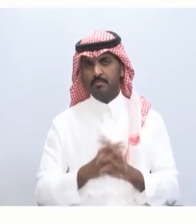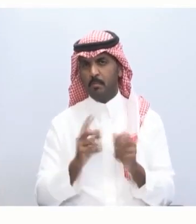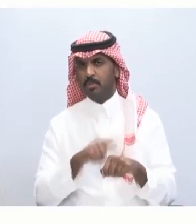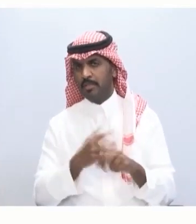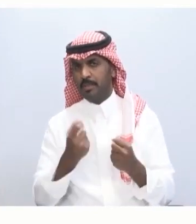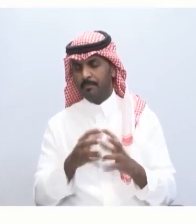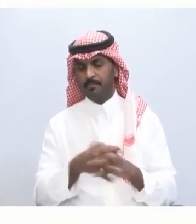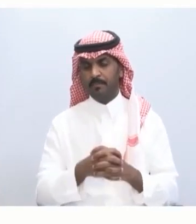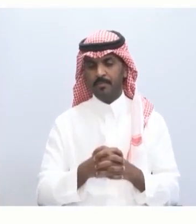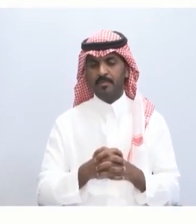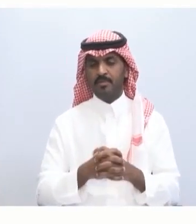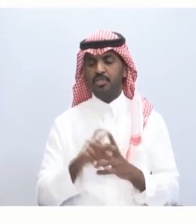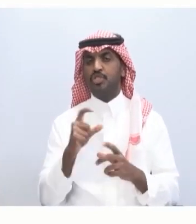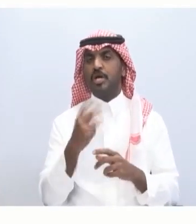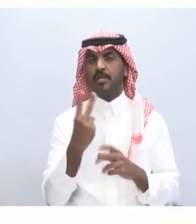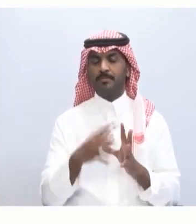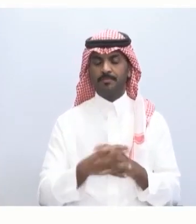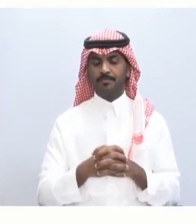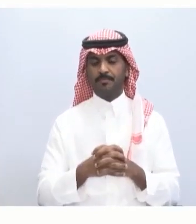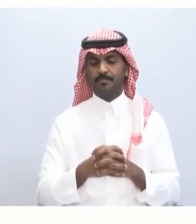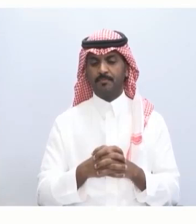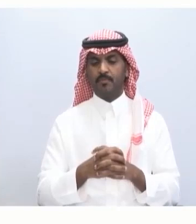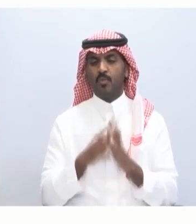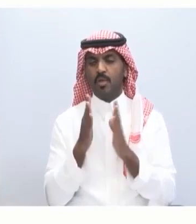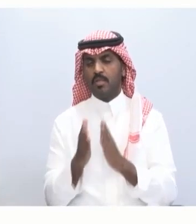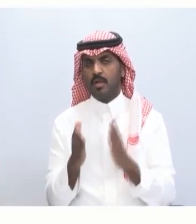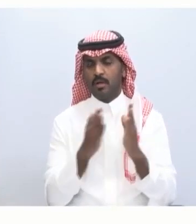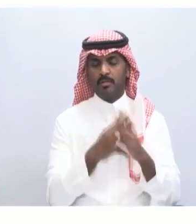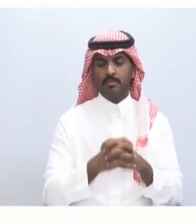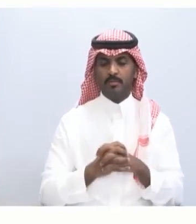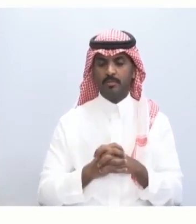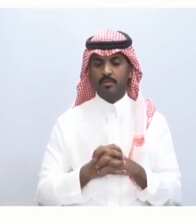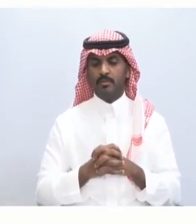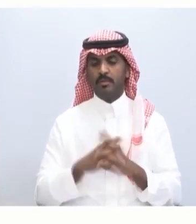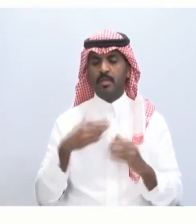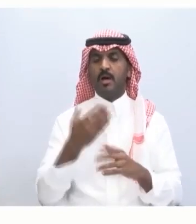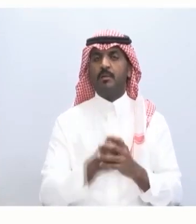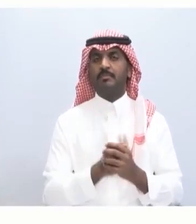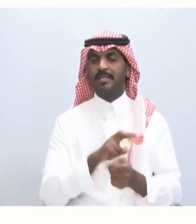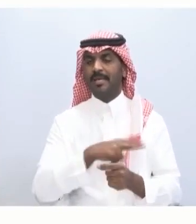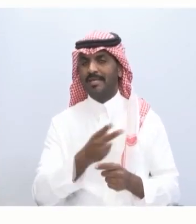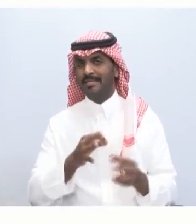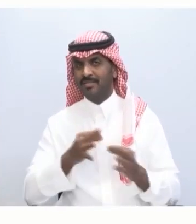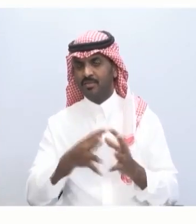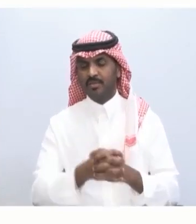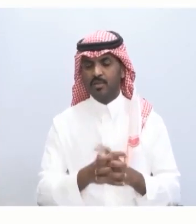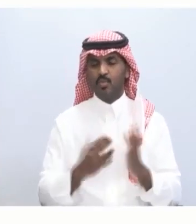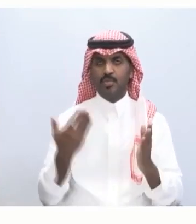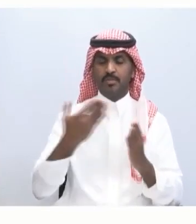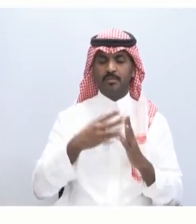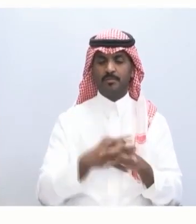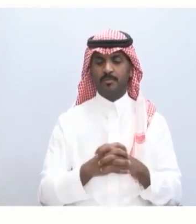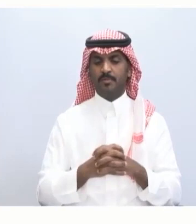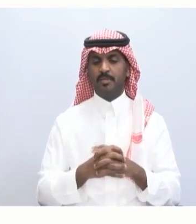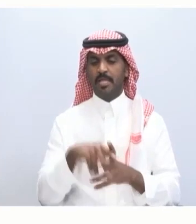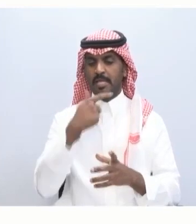كم احسنتم شهرين وانتقل منها ابنائي وبنات الطلاب بعد ان قام بتغيير استراتيجياته الى ان وصل